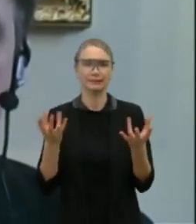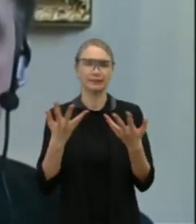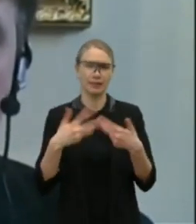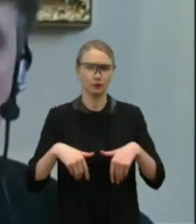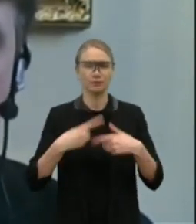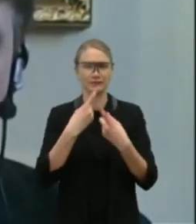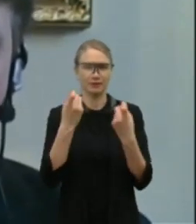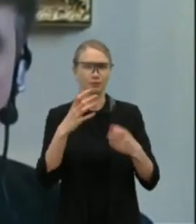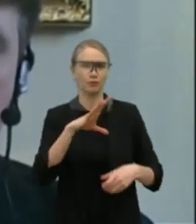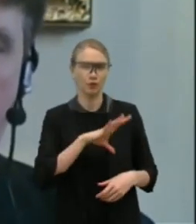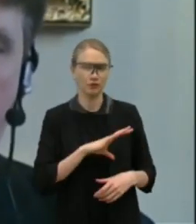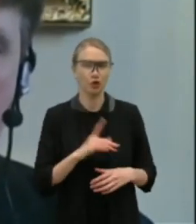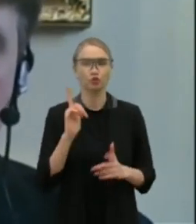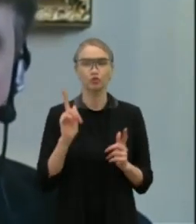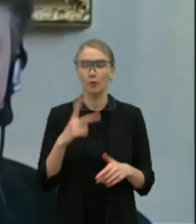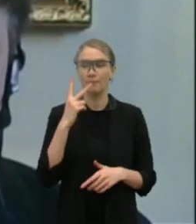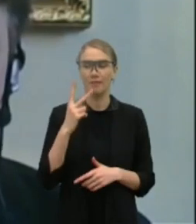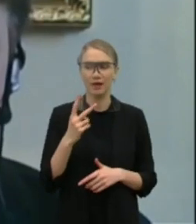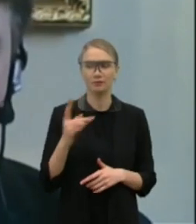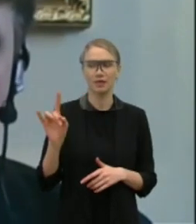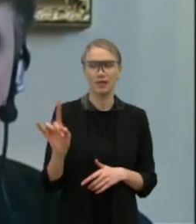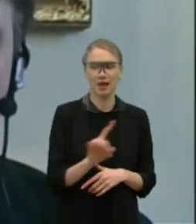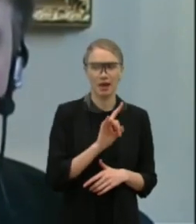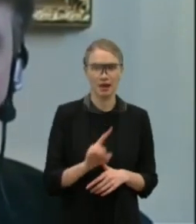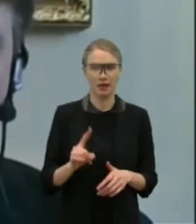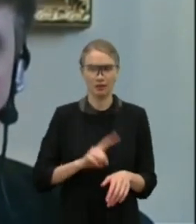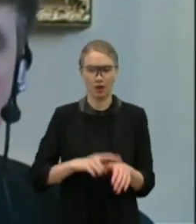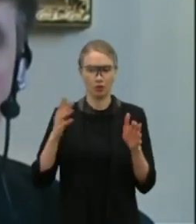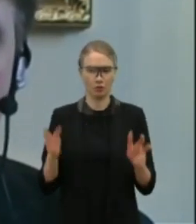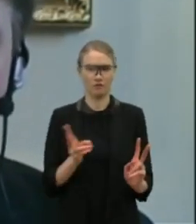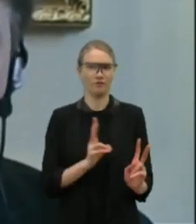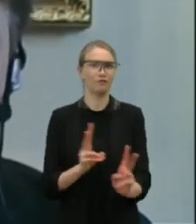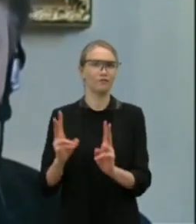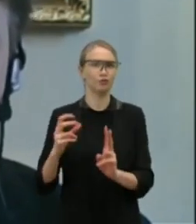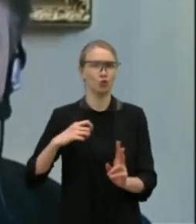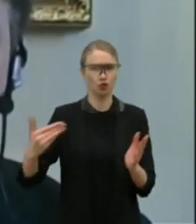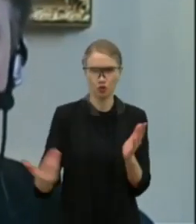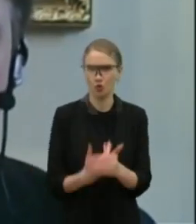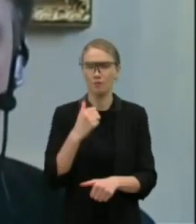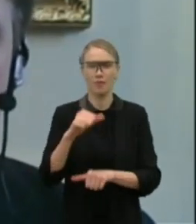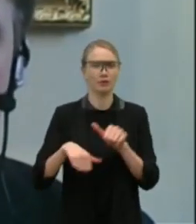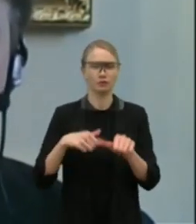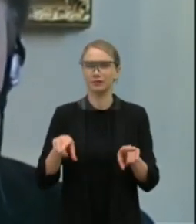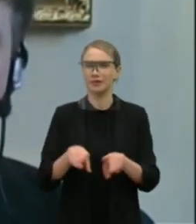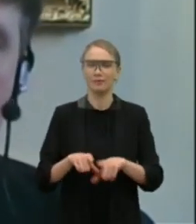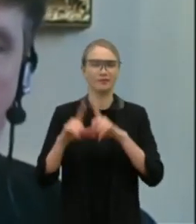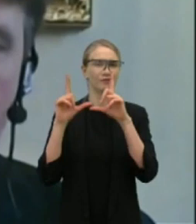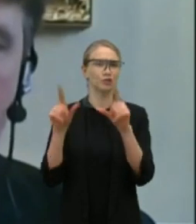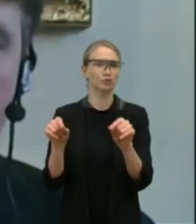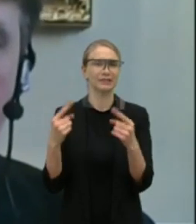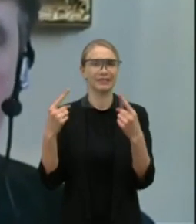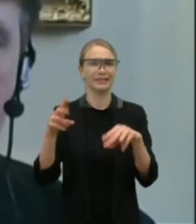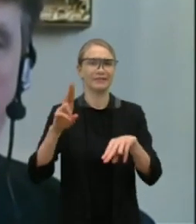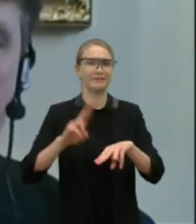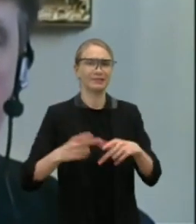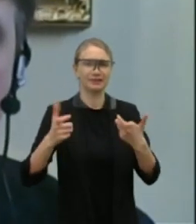tokios geros tendencijos, kurios buvo stebėtos kalėdų laikotarpį, jos išliko ir naujųjų metų. Tom dienom,